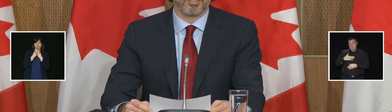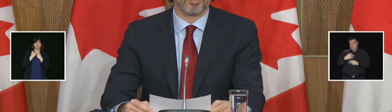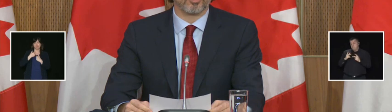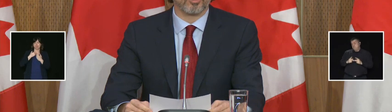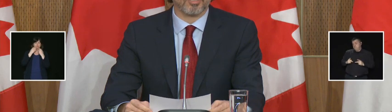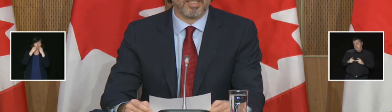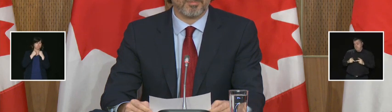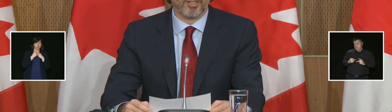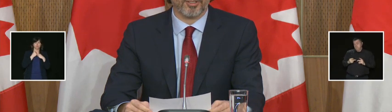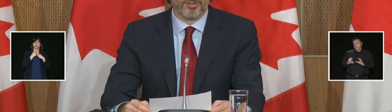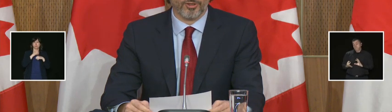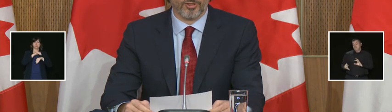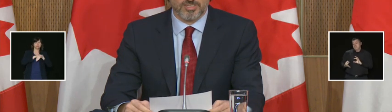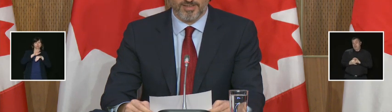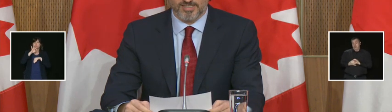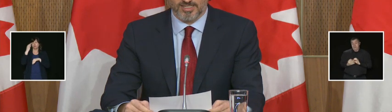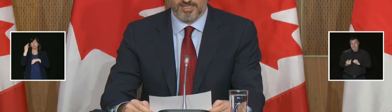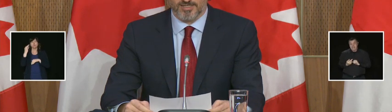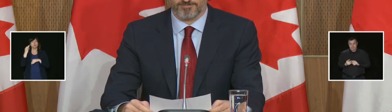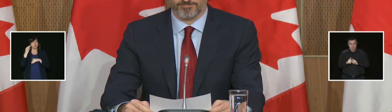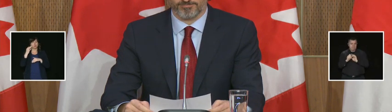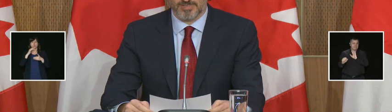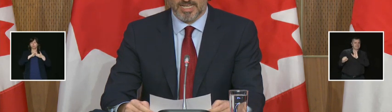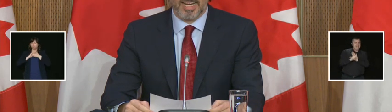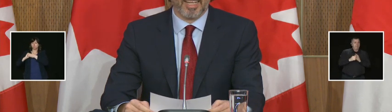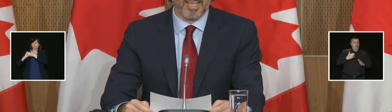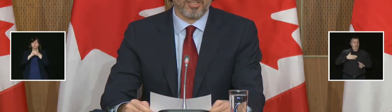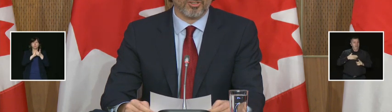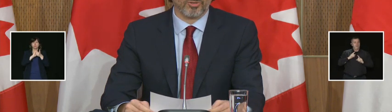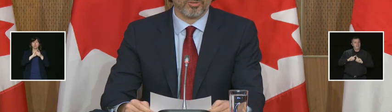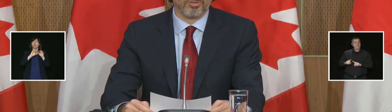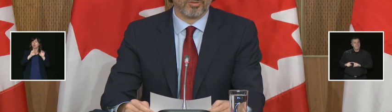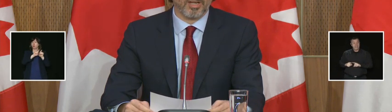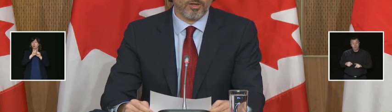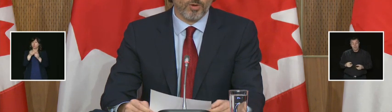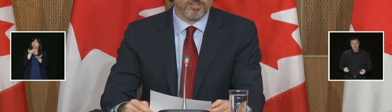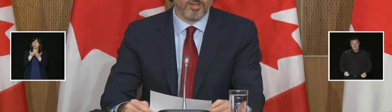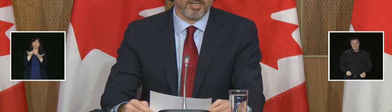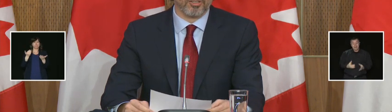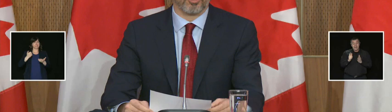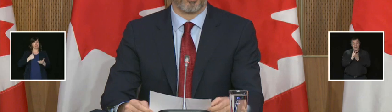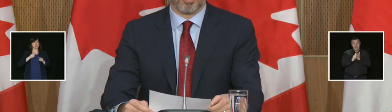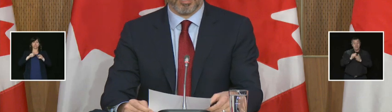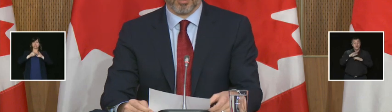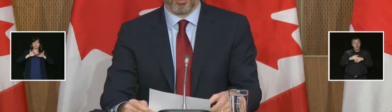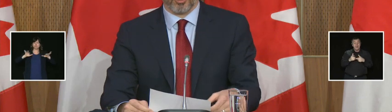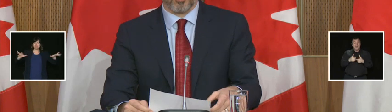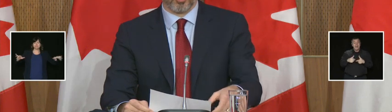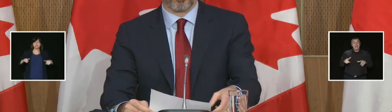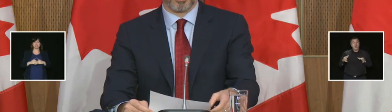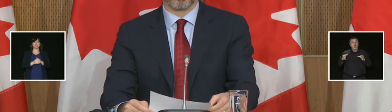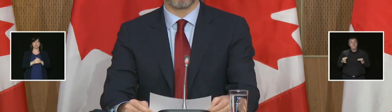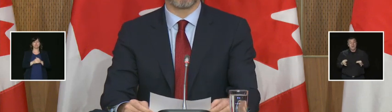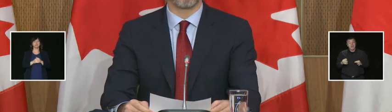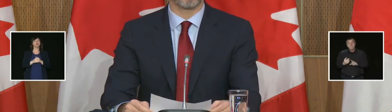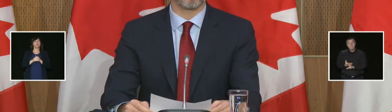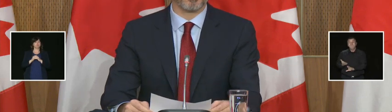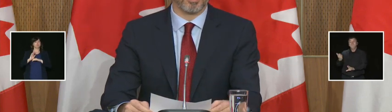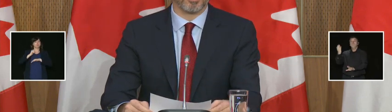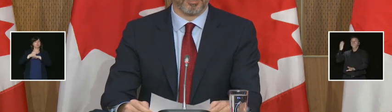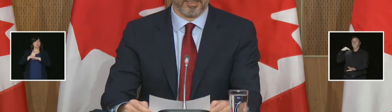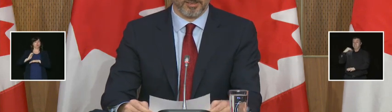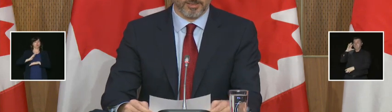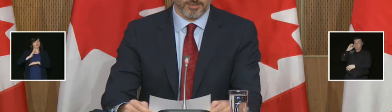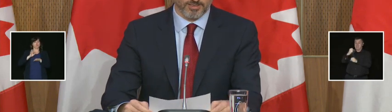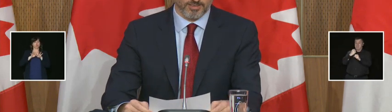elles sont un symbole de notre diversité la création de la loi sur les langues officielles remonte maintenant à plus de